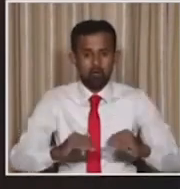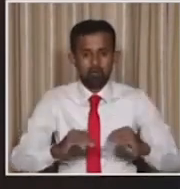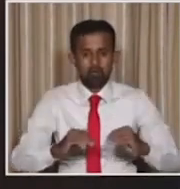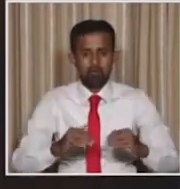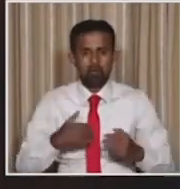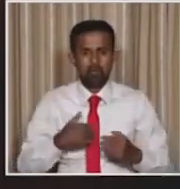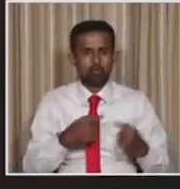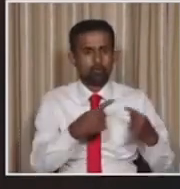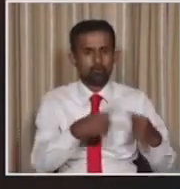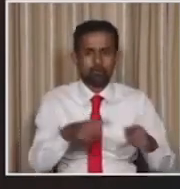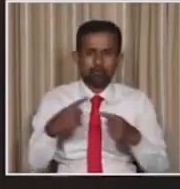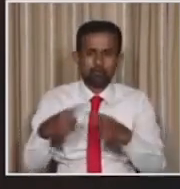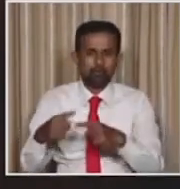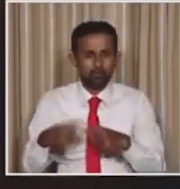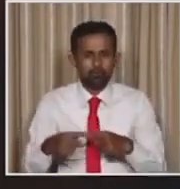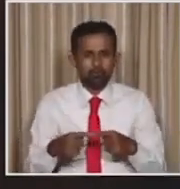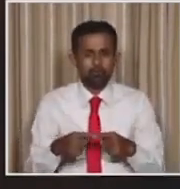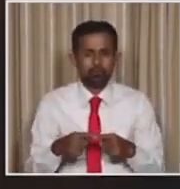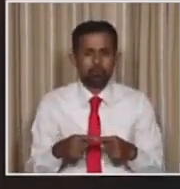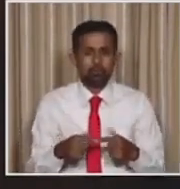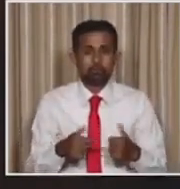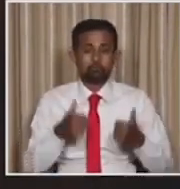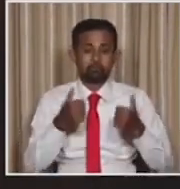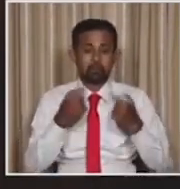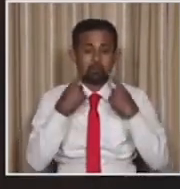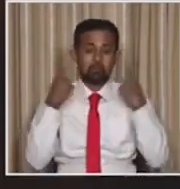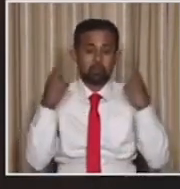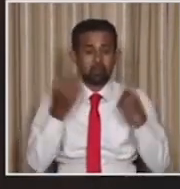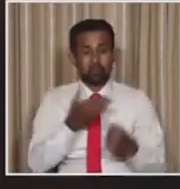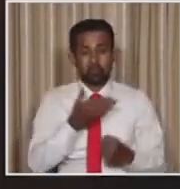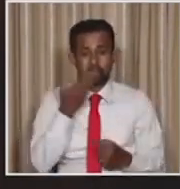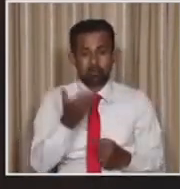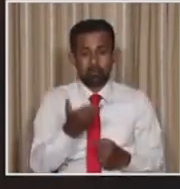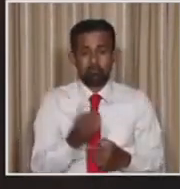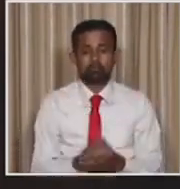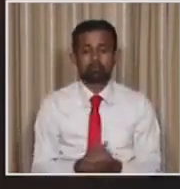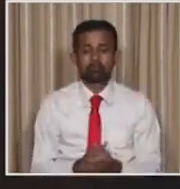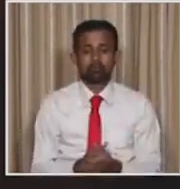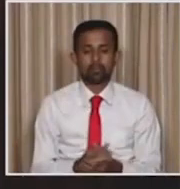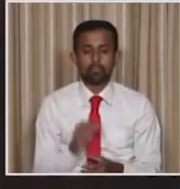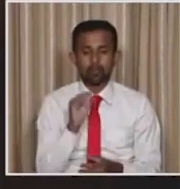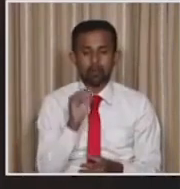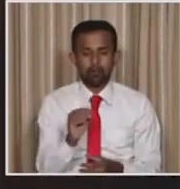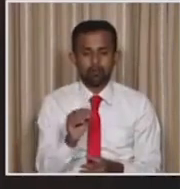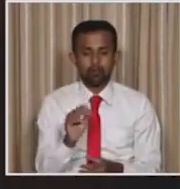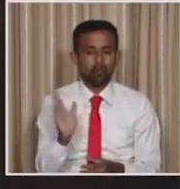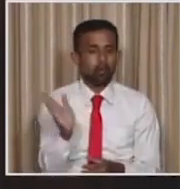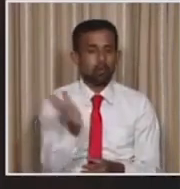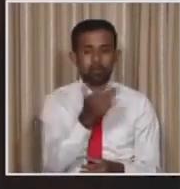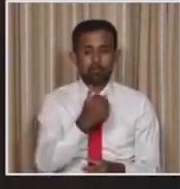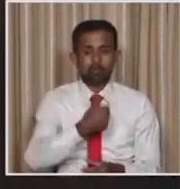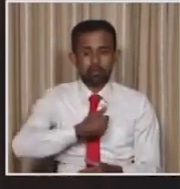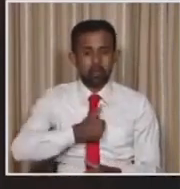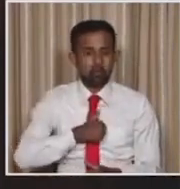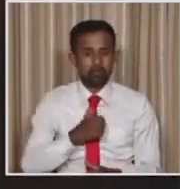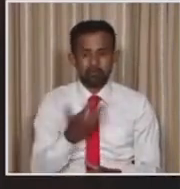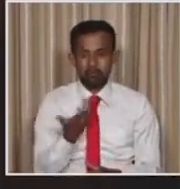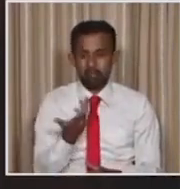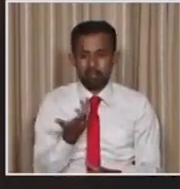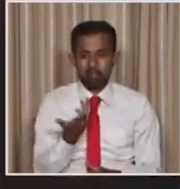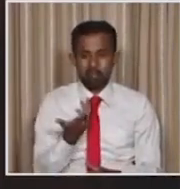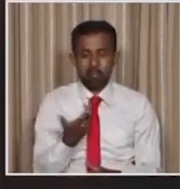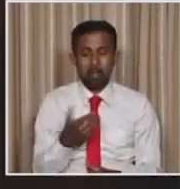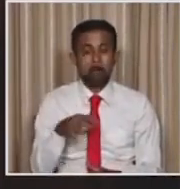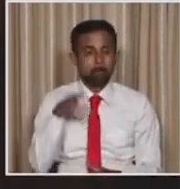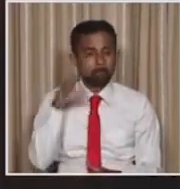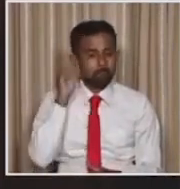අපිට විවිධ නිර්ණායක ඔස්සේ උදම්මැනීමක් කරන්න පුළුවන්කම තියෙනවා. නමුත් අපි කවුරුත් කැමති නැහැ